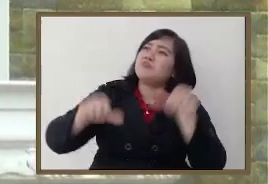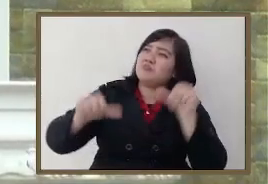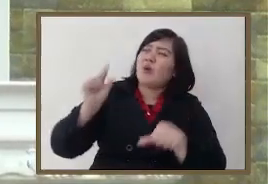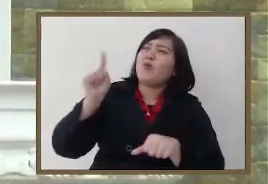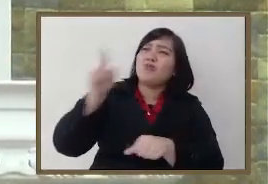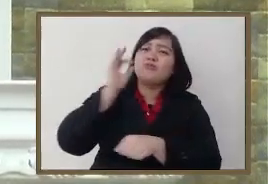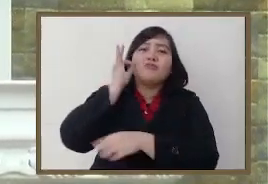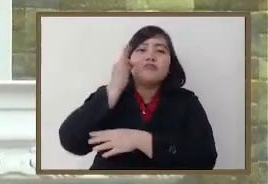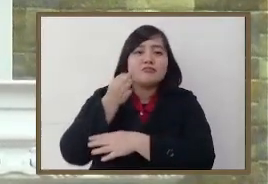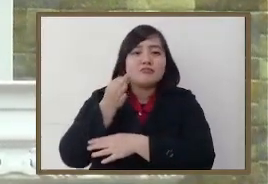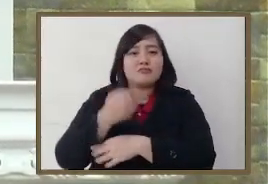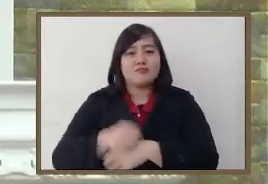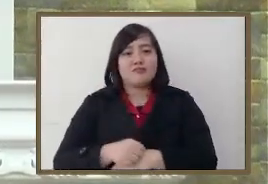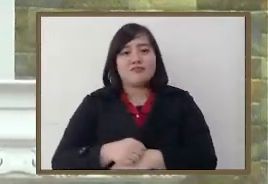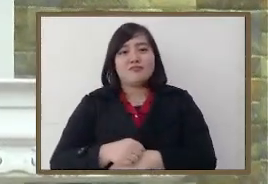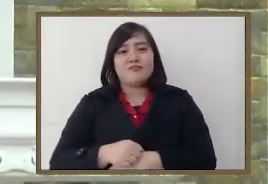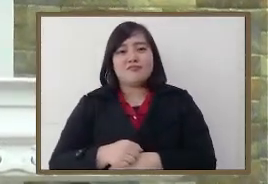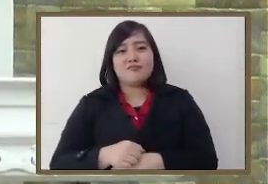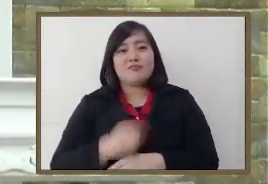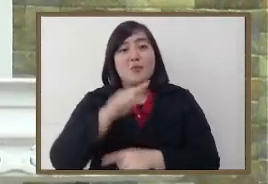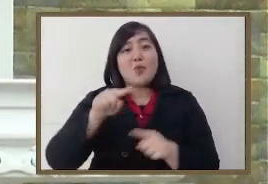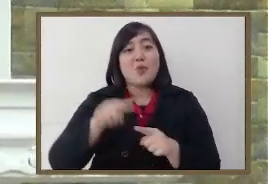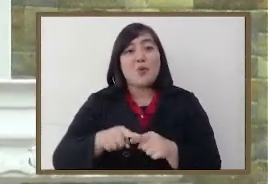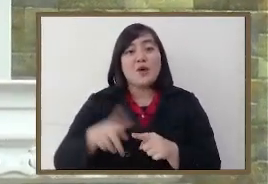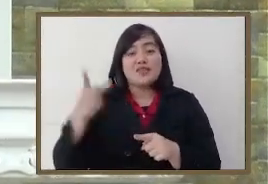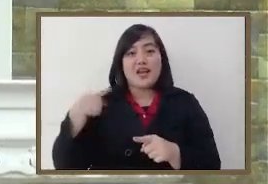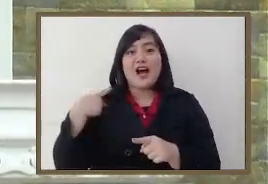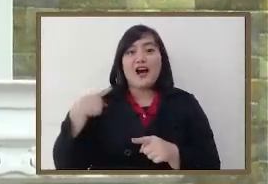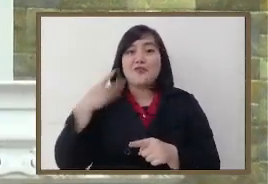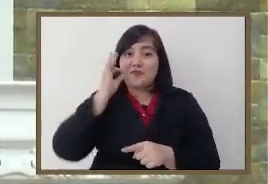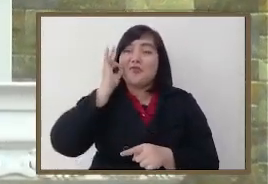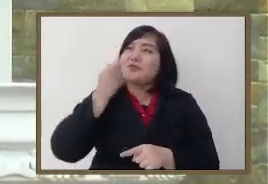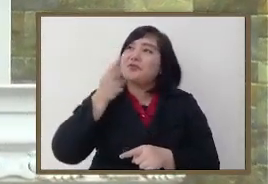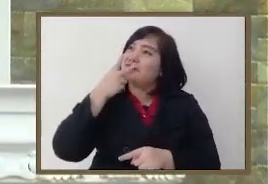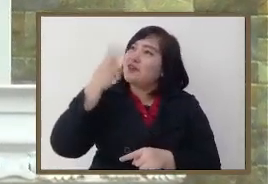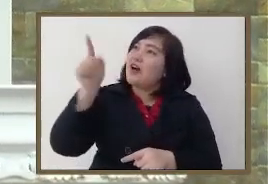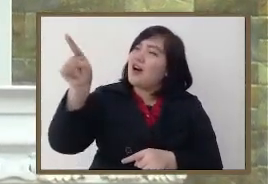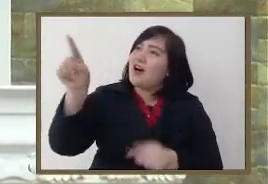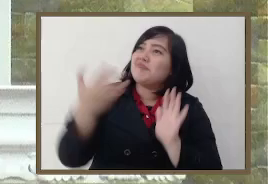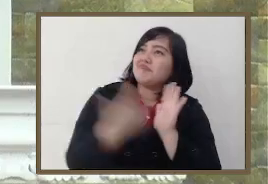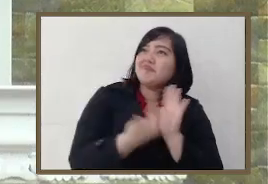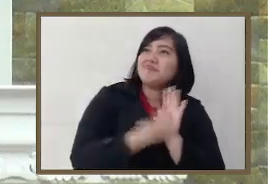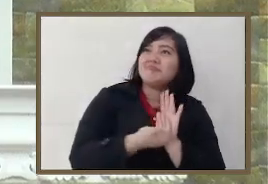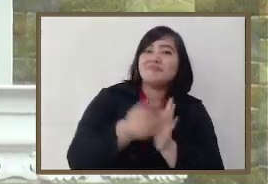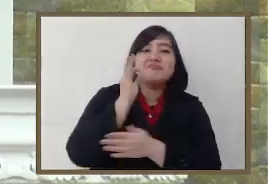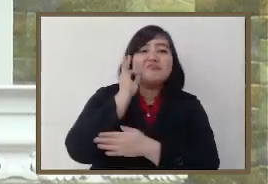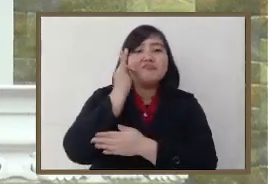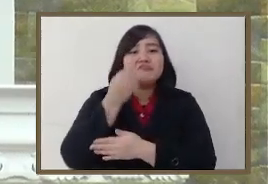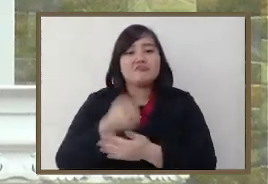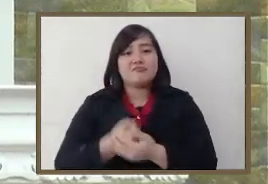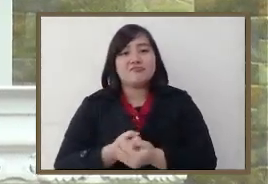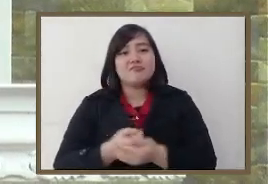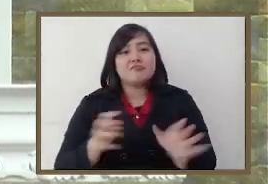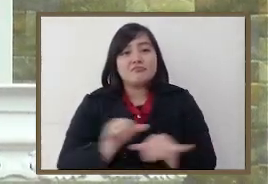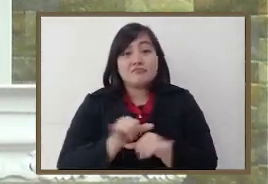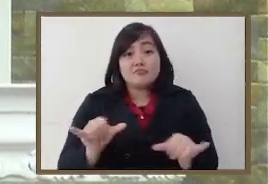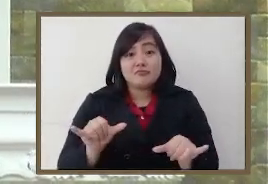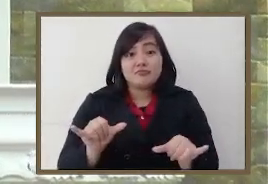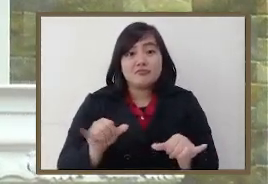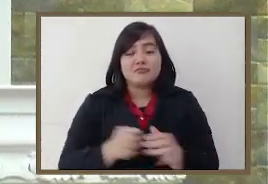pagka na mo nga, makikita mo papaya talaga. You see? Now, same thing sa atin,